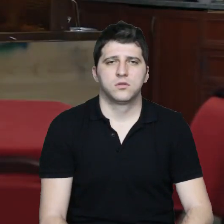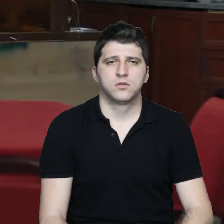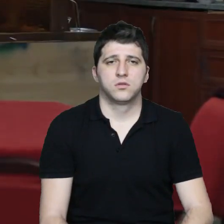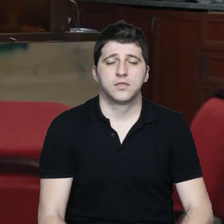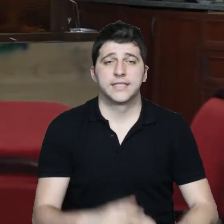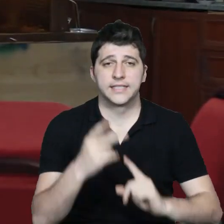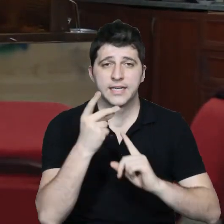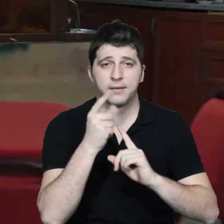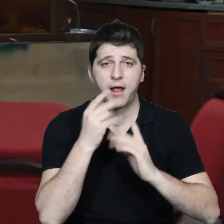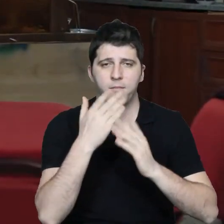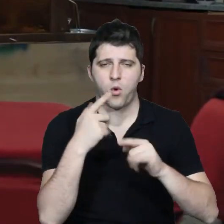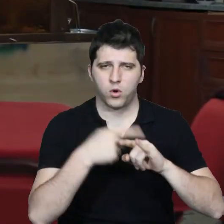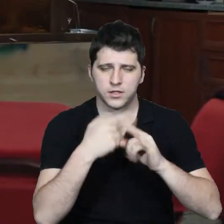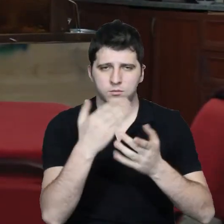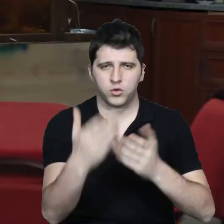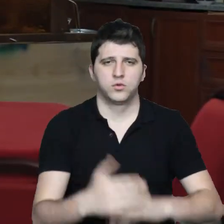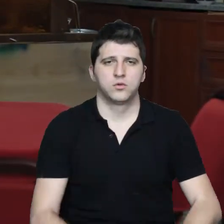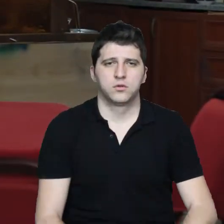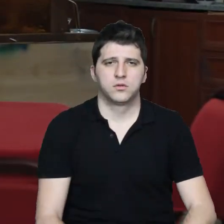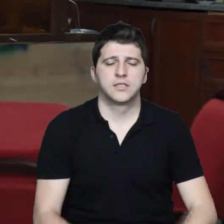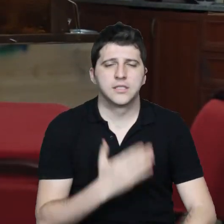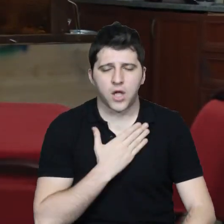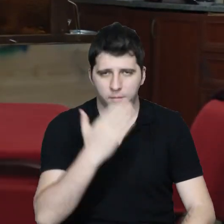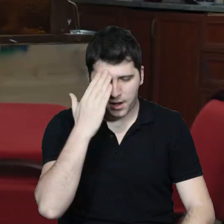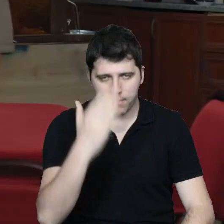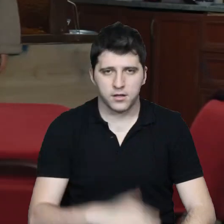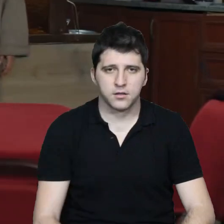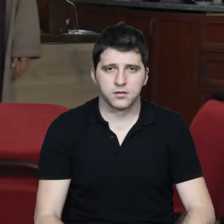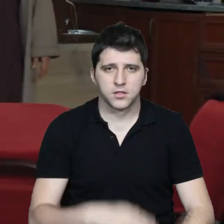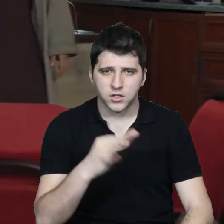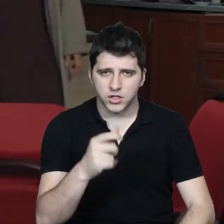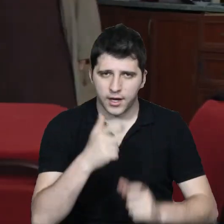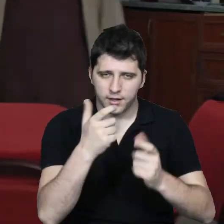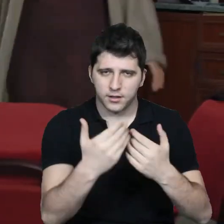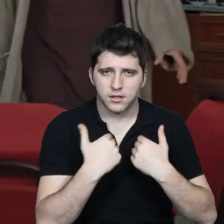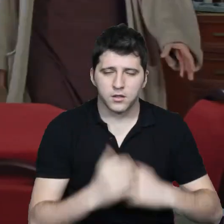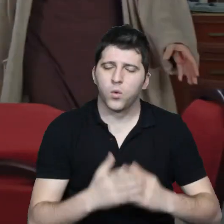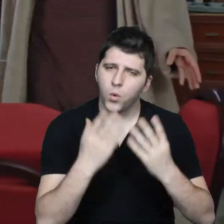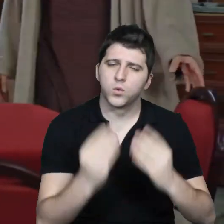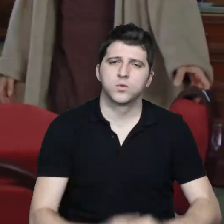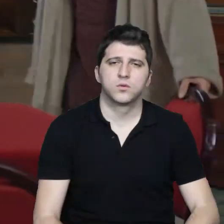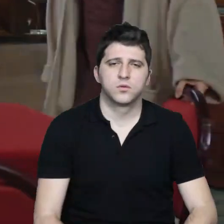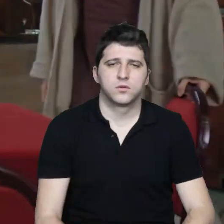İbrahim hoş geldiniz. Şöyle buyurun. Sağ ol. Bir çay ikram edeyim size. Olur.